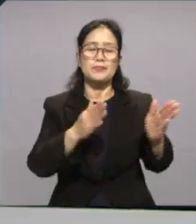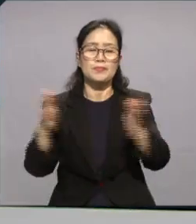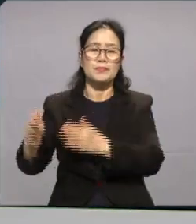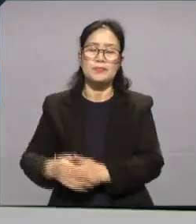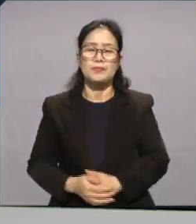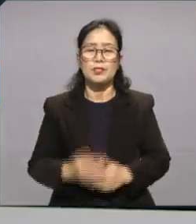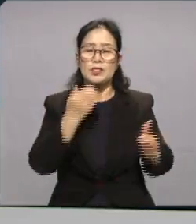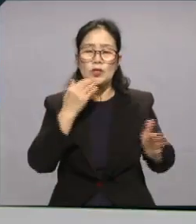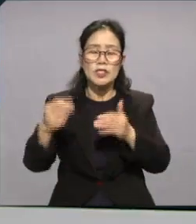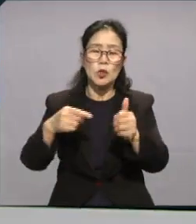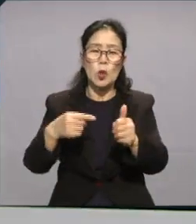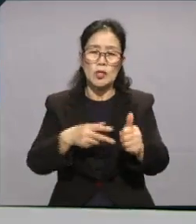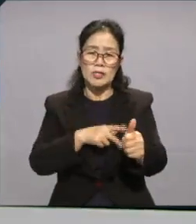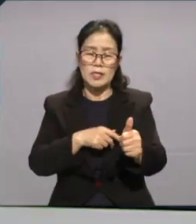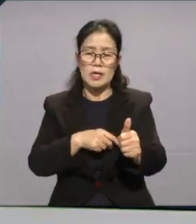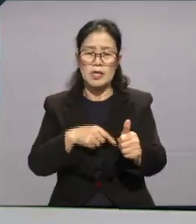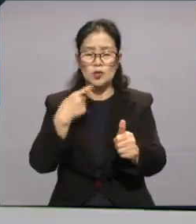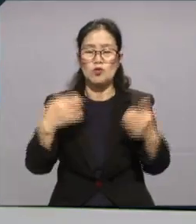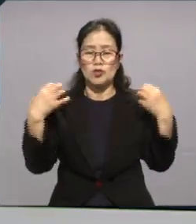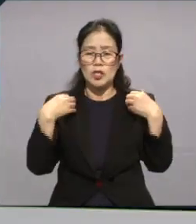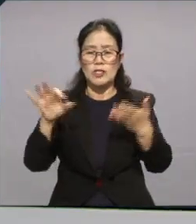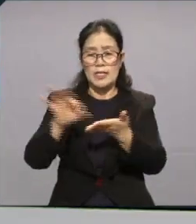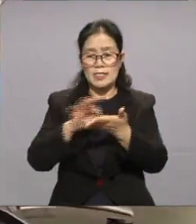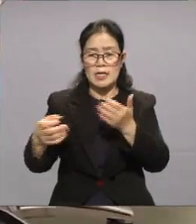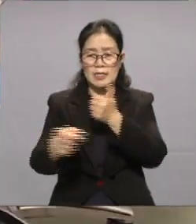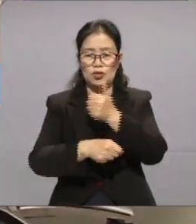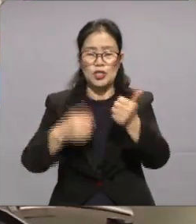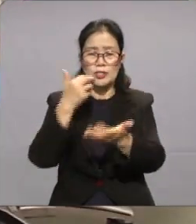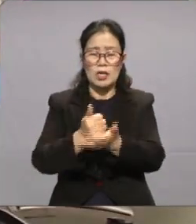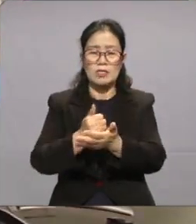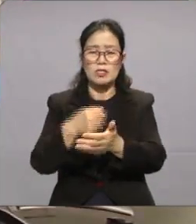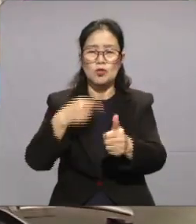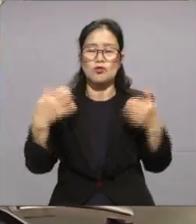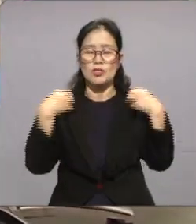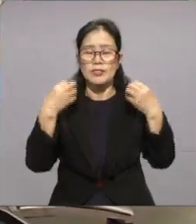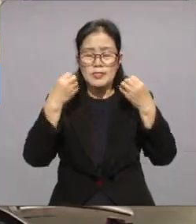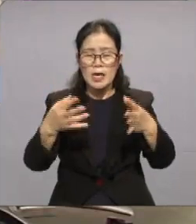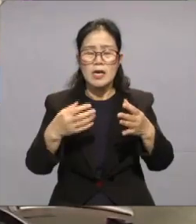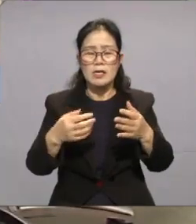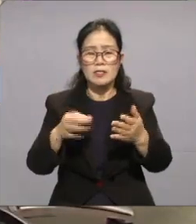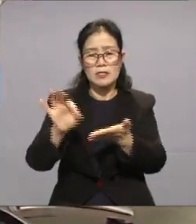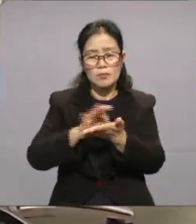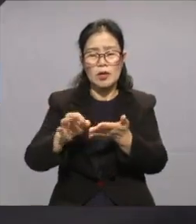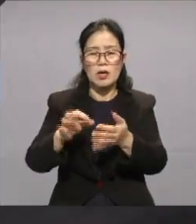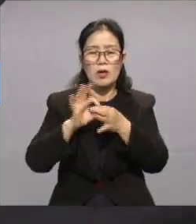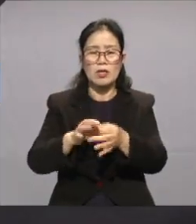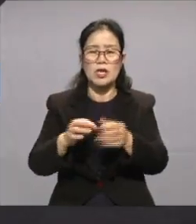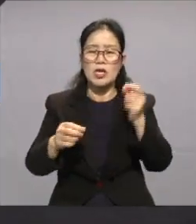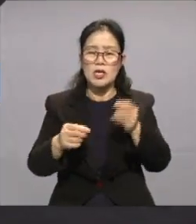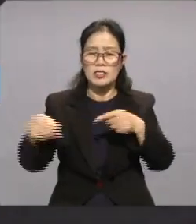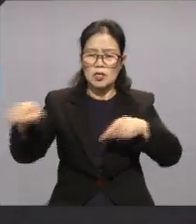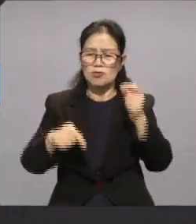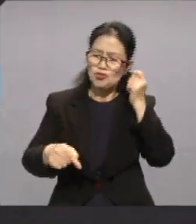강태형 경기도 의회 경기도 교육청 예산 결선 특별 위원장은 도교육청 새해 예산한의원 관련해 정파에 치중하지